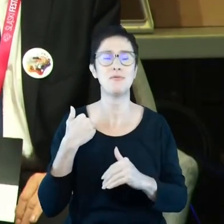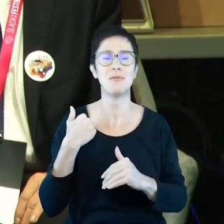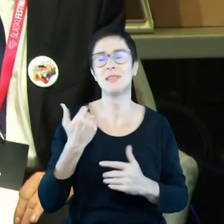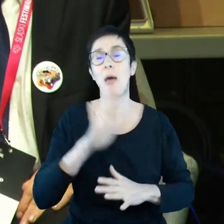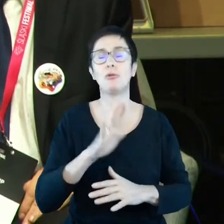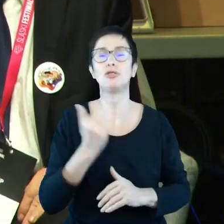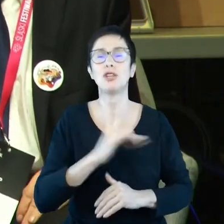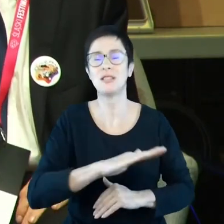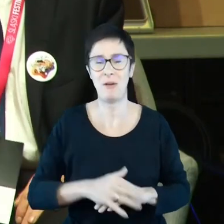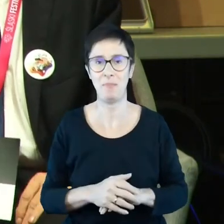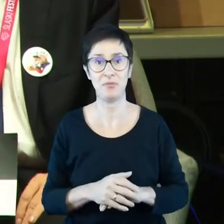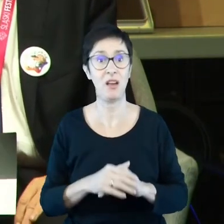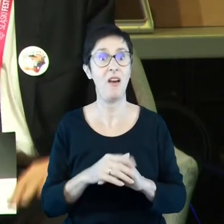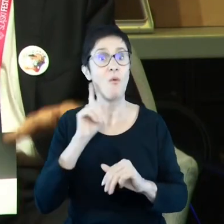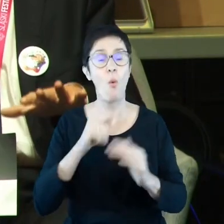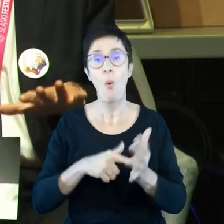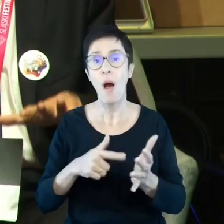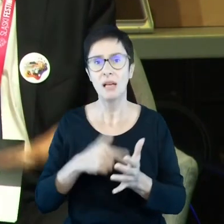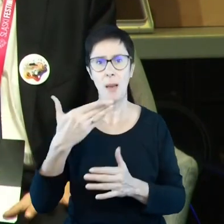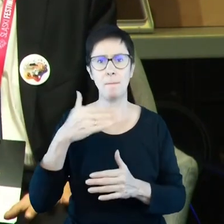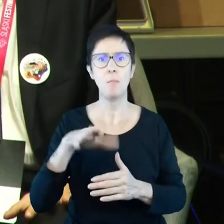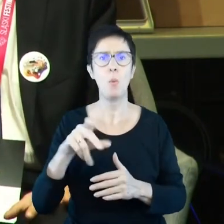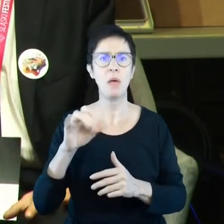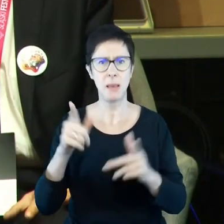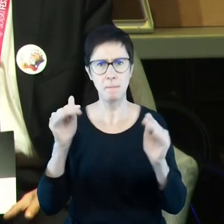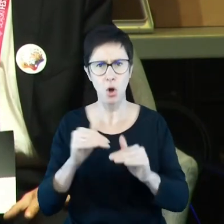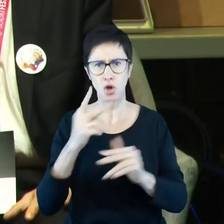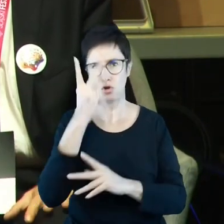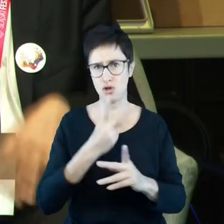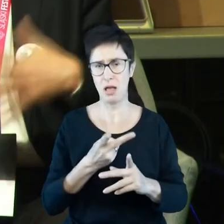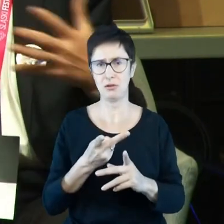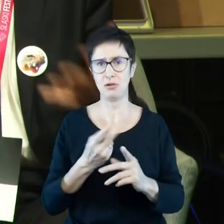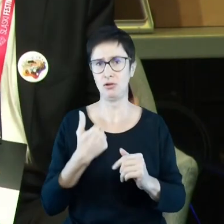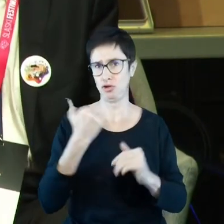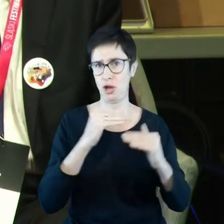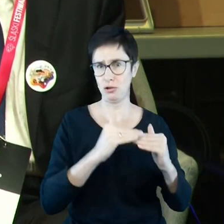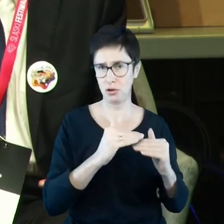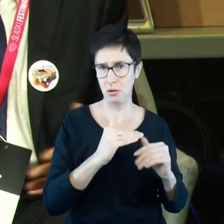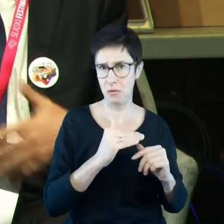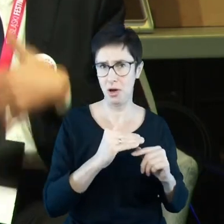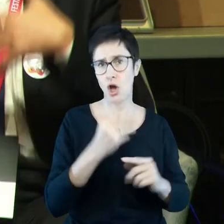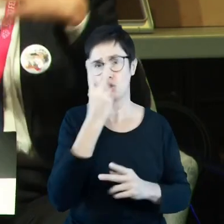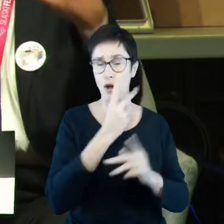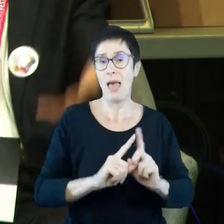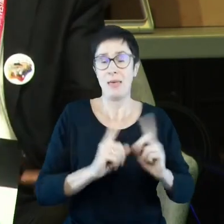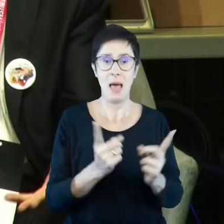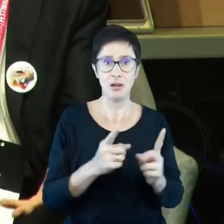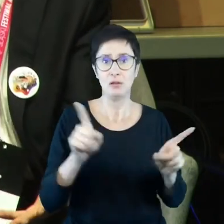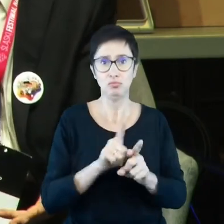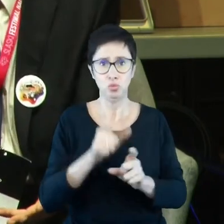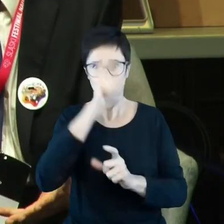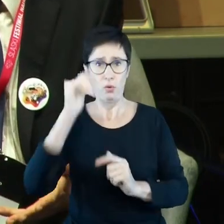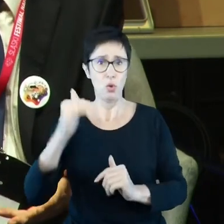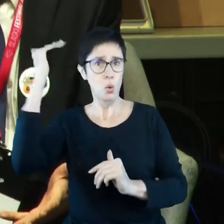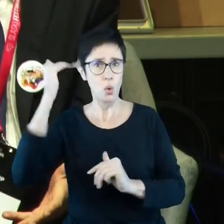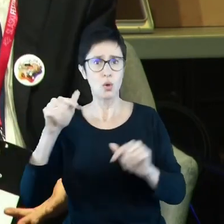teraz zwróćmy uwagę, przecież te Muminki można czytać jako dziecko i czyta się je inaczej i można je czytać jako człowiek dorosły i czyta